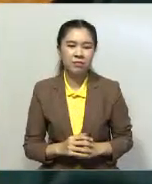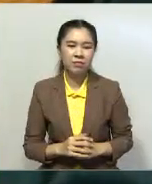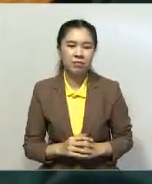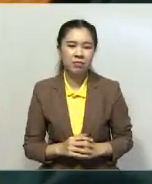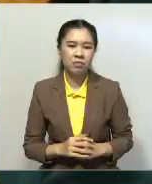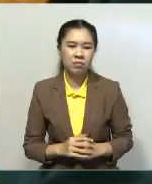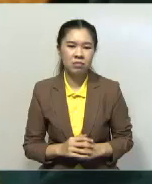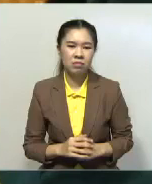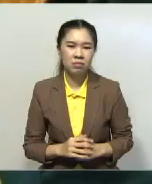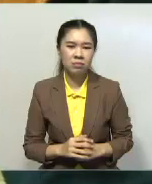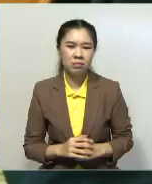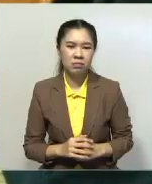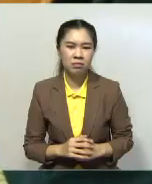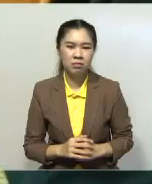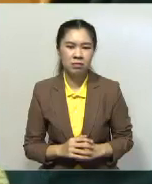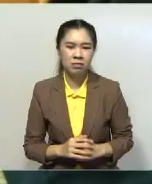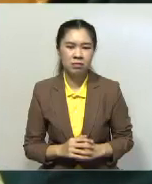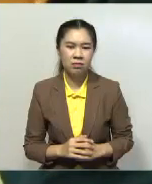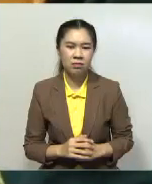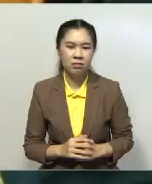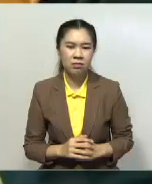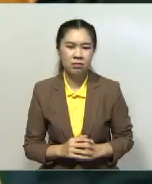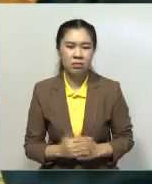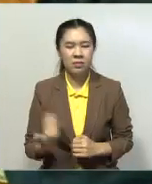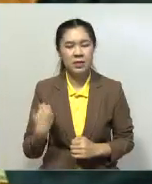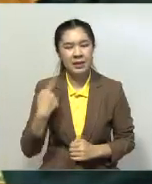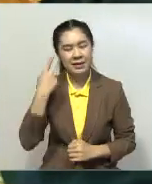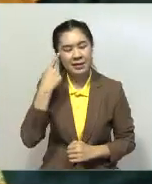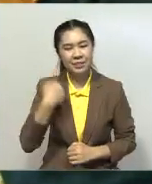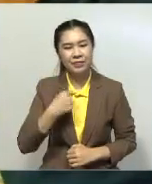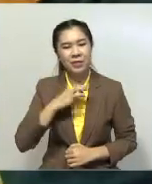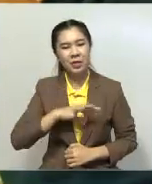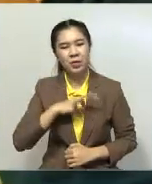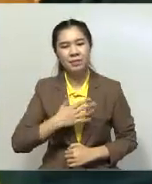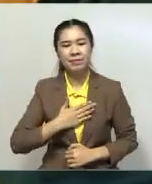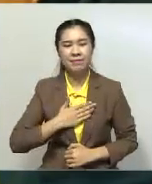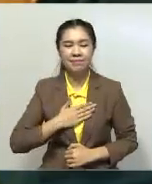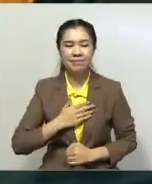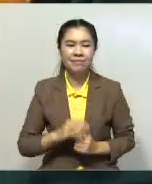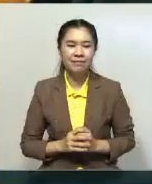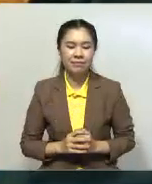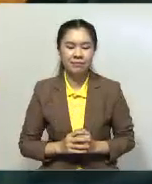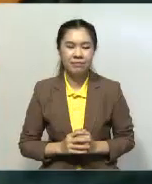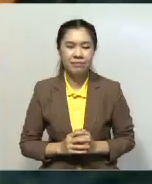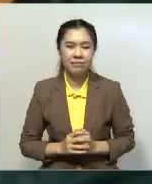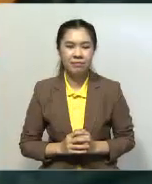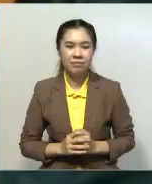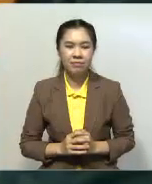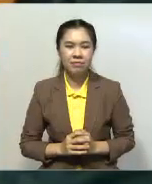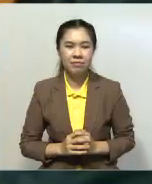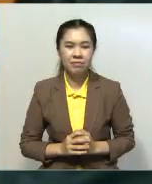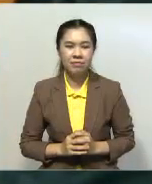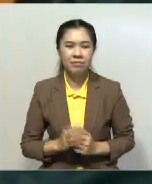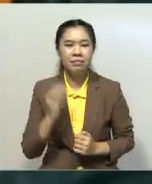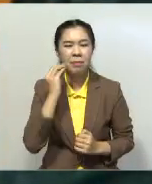มันไฟแลบออกมาใจในตัวเรามาก่อนทีนี้มาตั้งแต่ว่าไปได้เรื่องบ้านมันก็